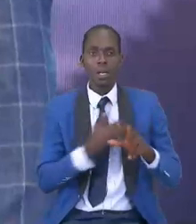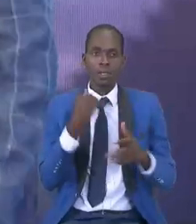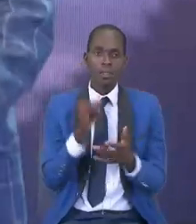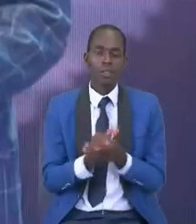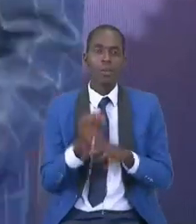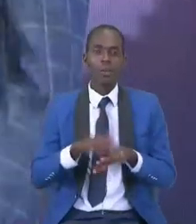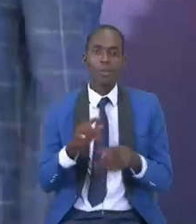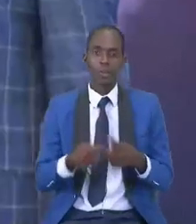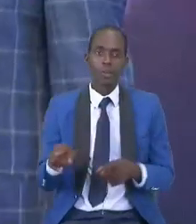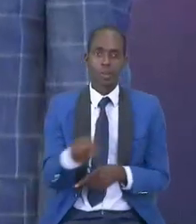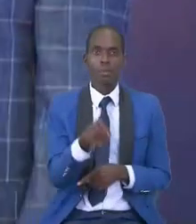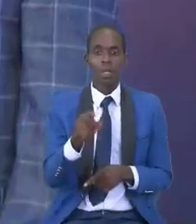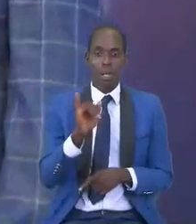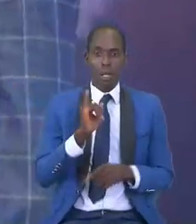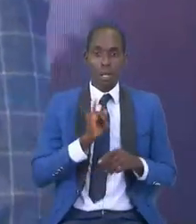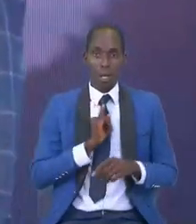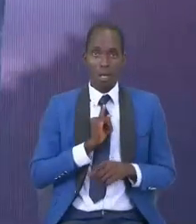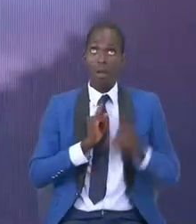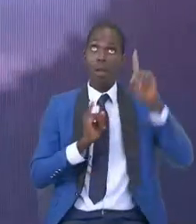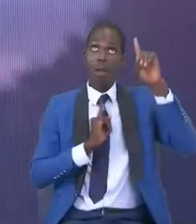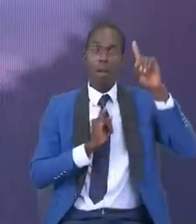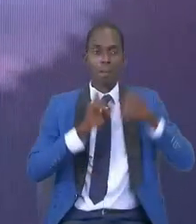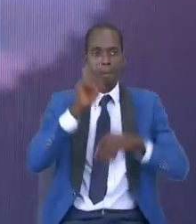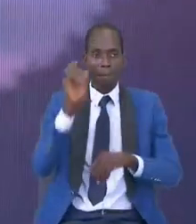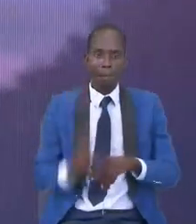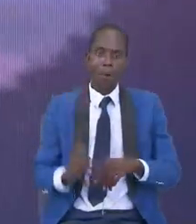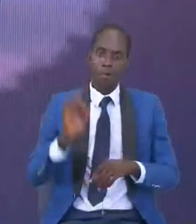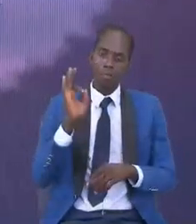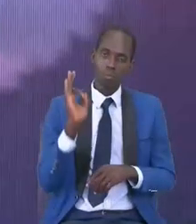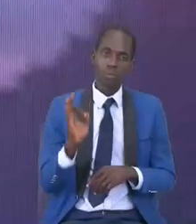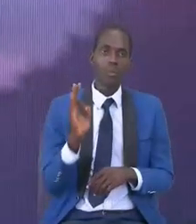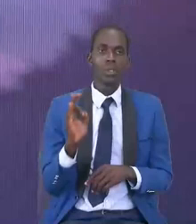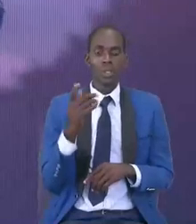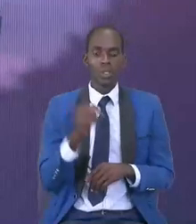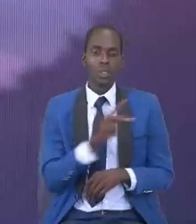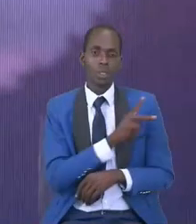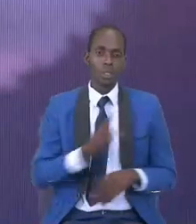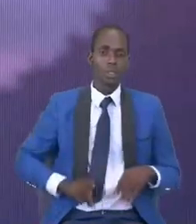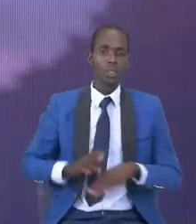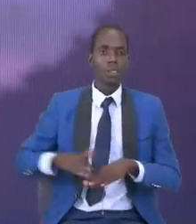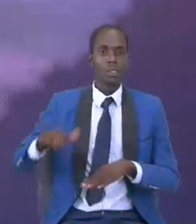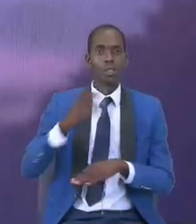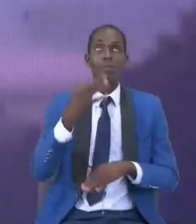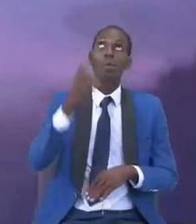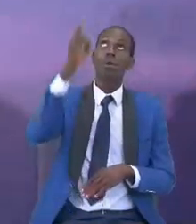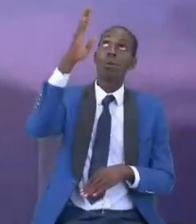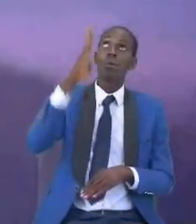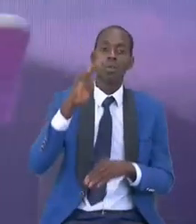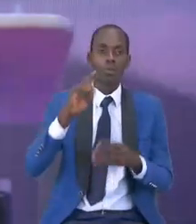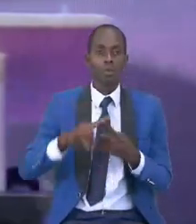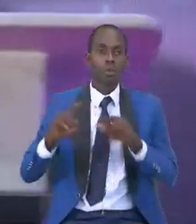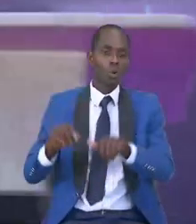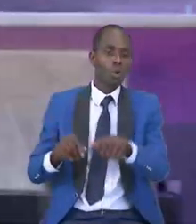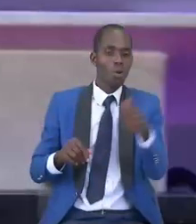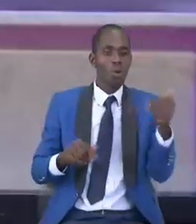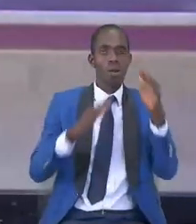Verset 43, « Mais il leur dit, il faut aussi que j'annonce aux autres villes la